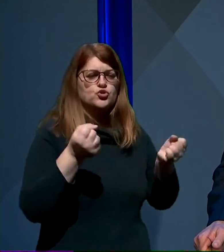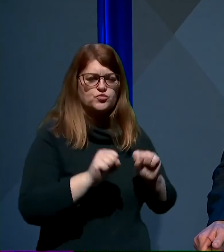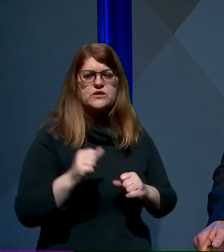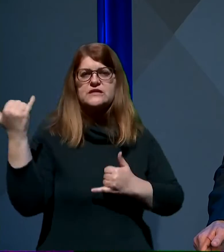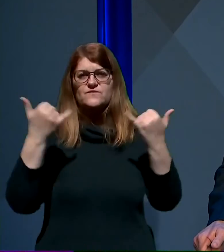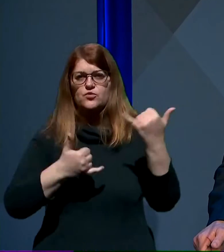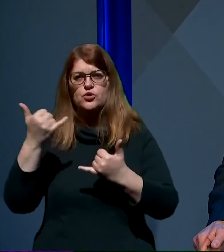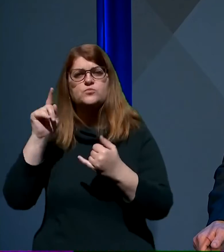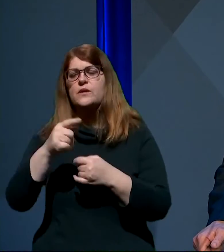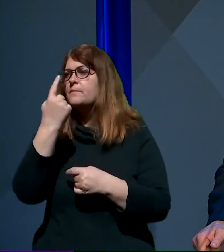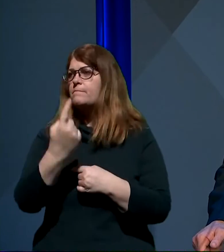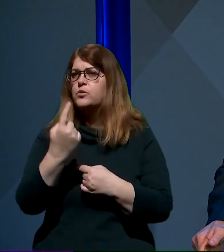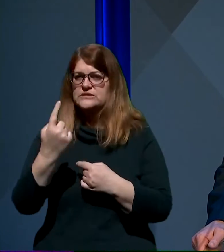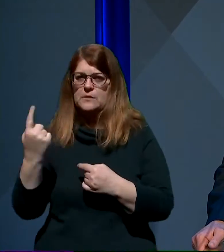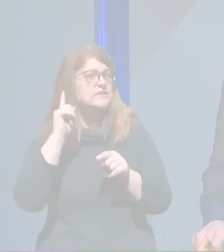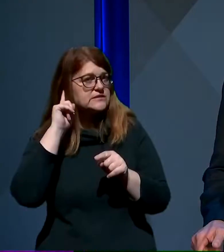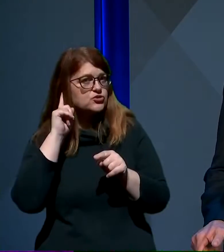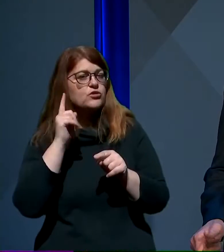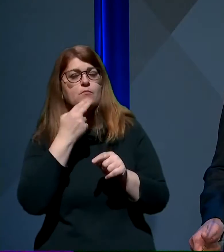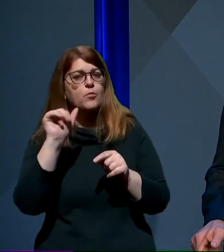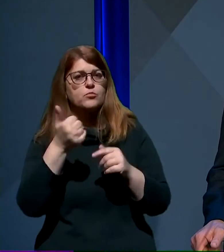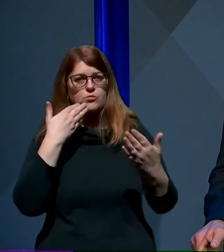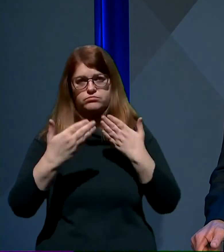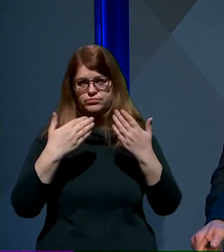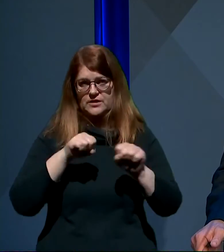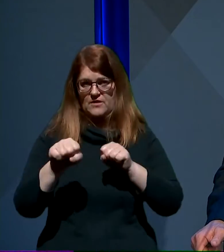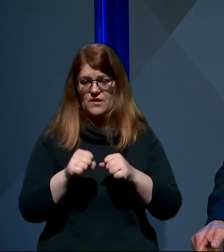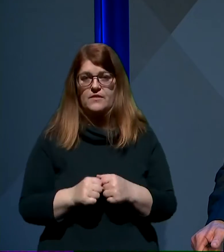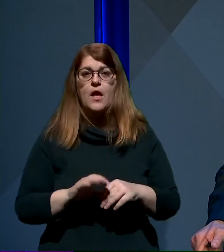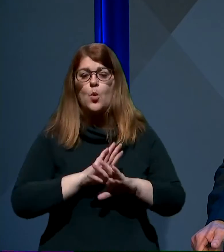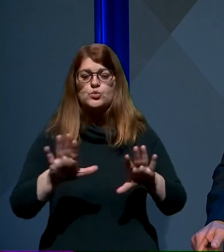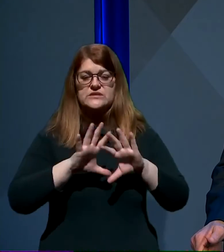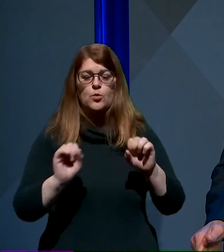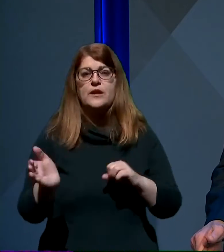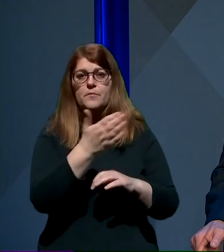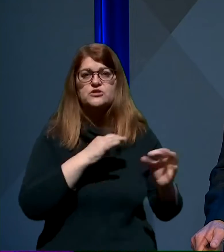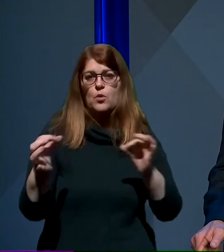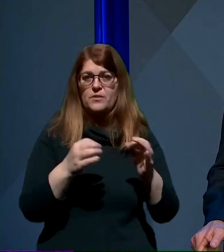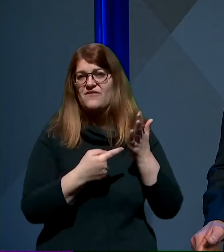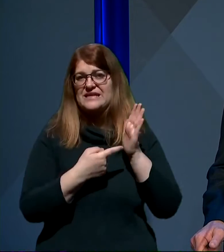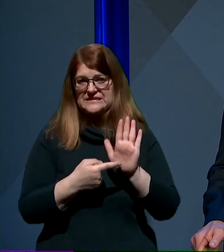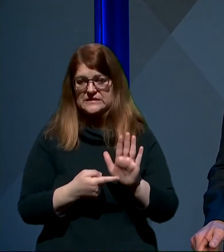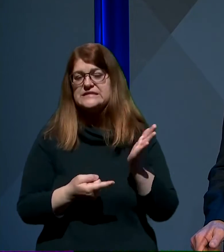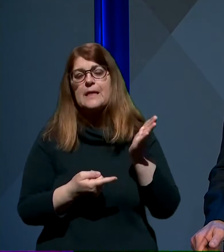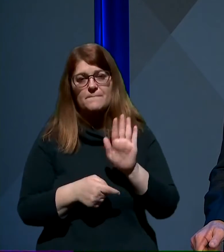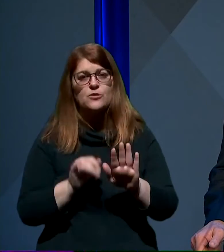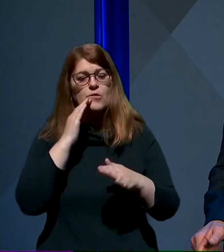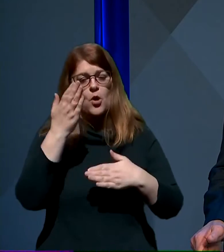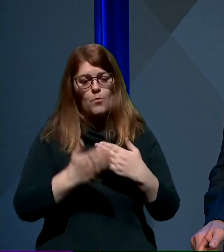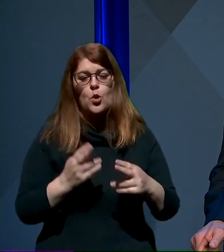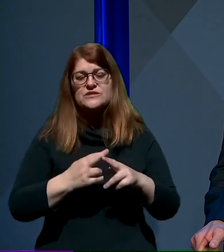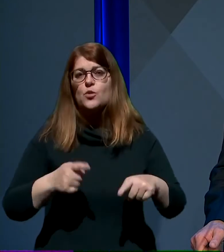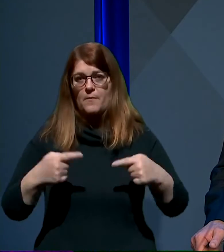tudi posameznemu državljanu. Vse ukrepe smo pripravili z namenom, da bi ob koncu